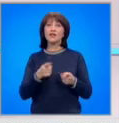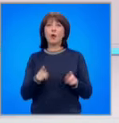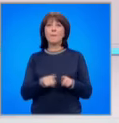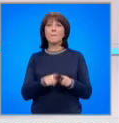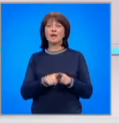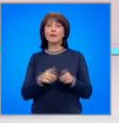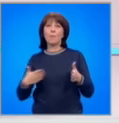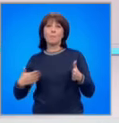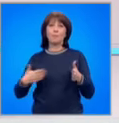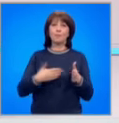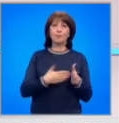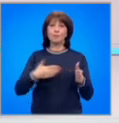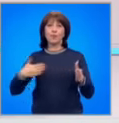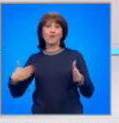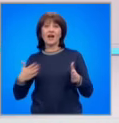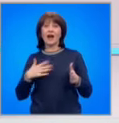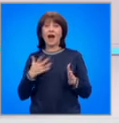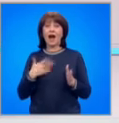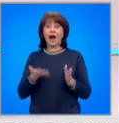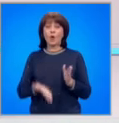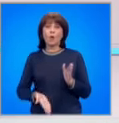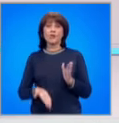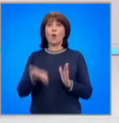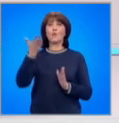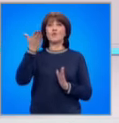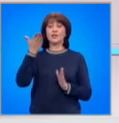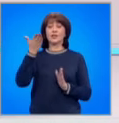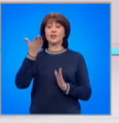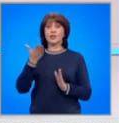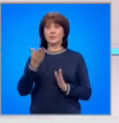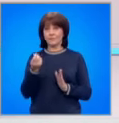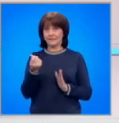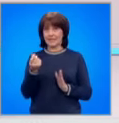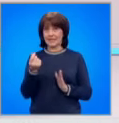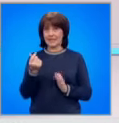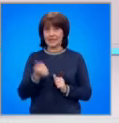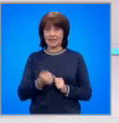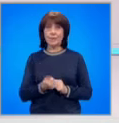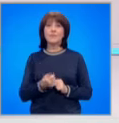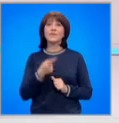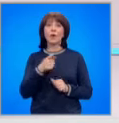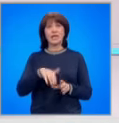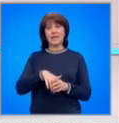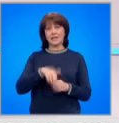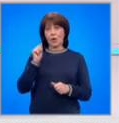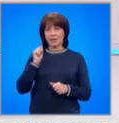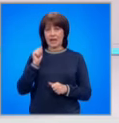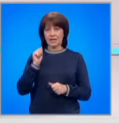като буфер в случай на рязък скок на цените на енергоносителите. От ведомството обаче се отказали.